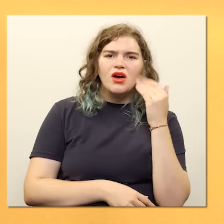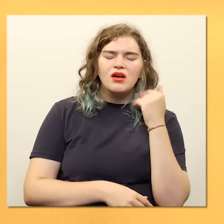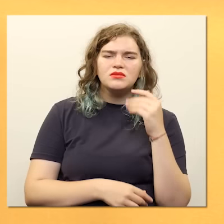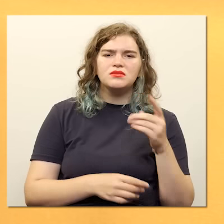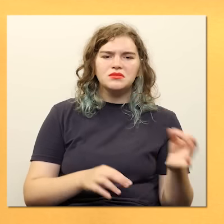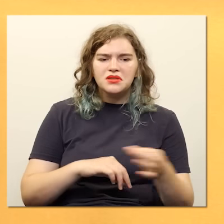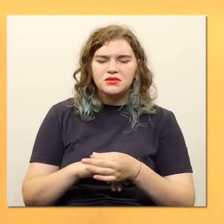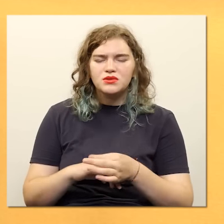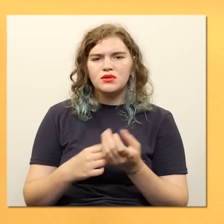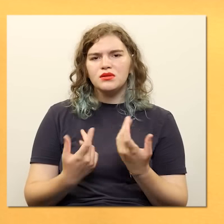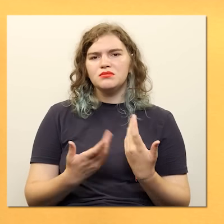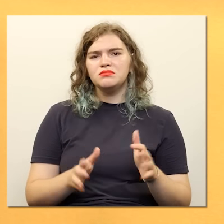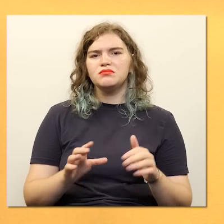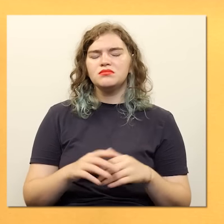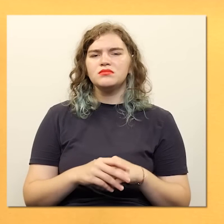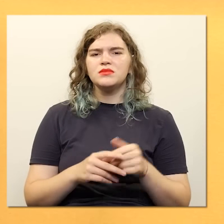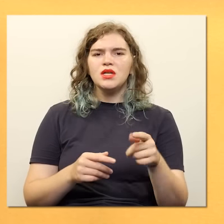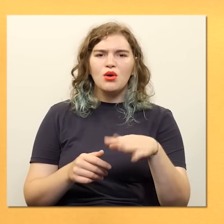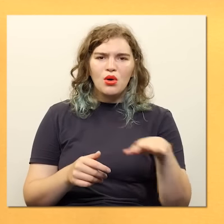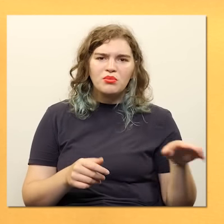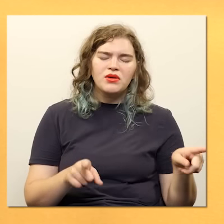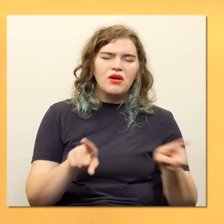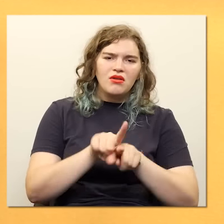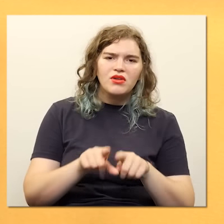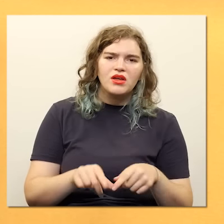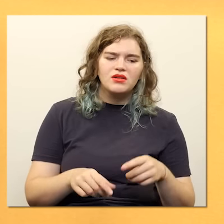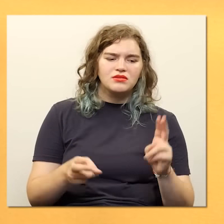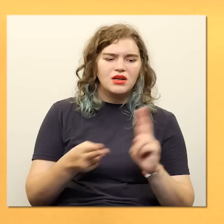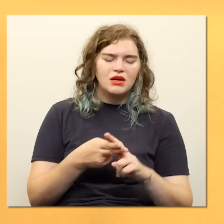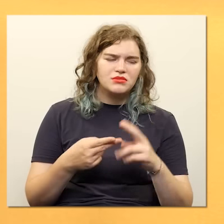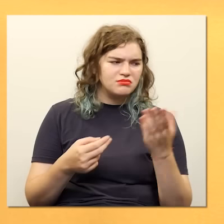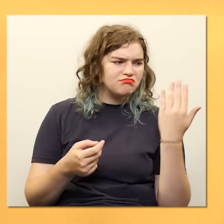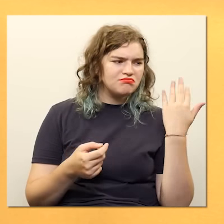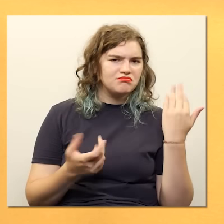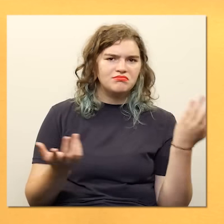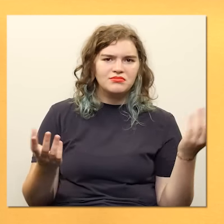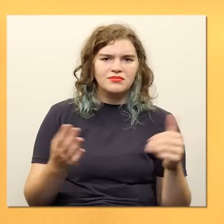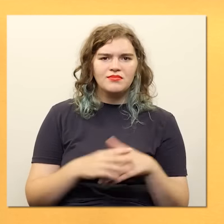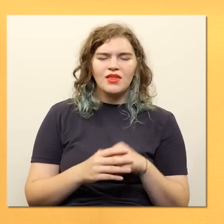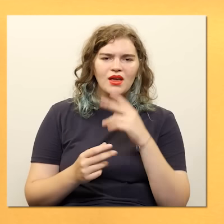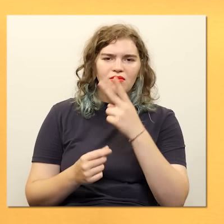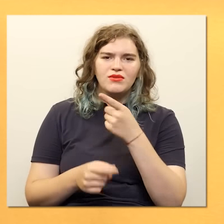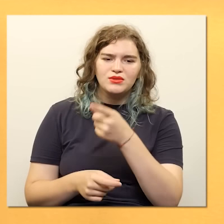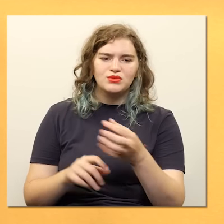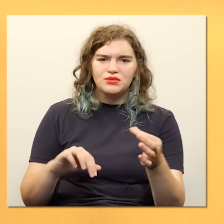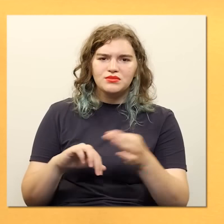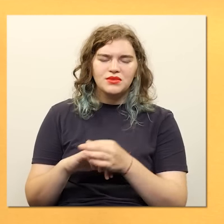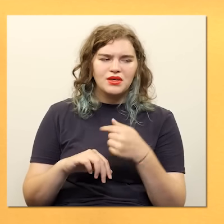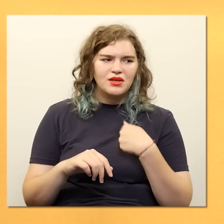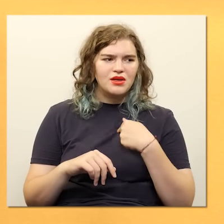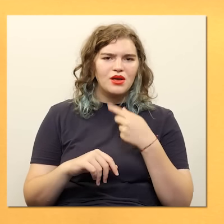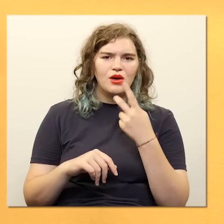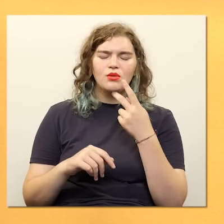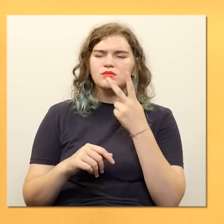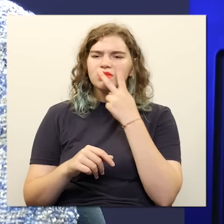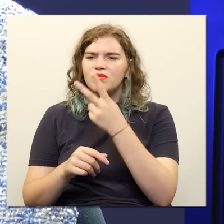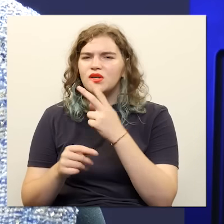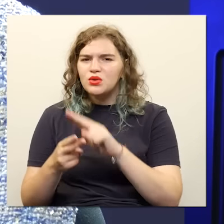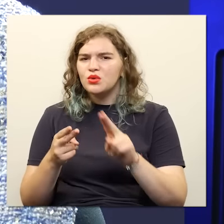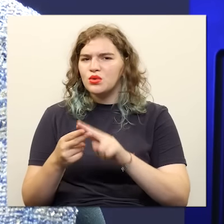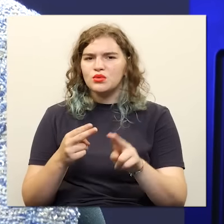alea. S-au căsătorit, la rândul lor au copii, ne-am întâlnit cu ei și eu nu i-am mai